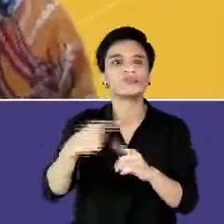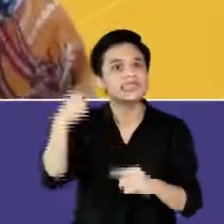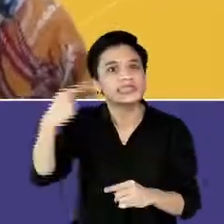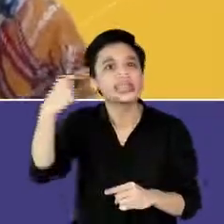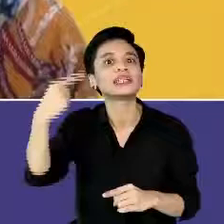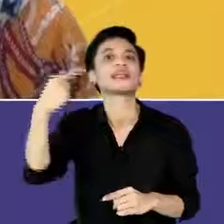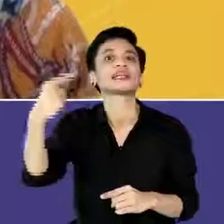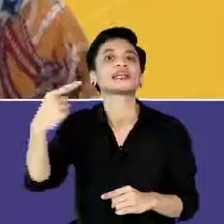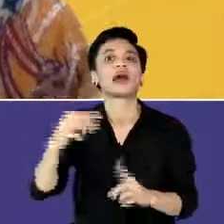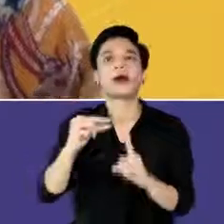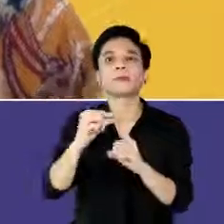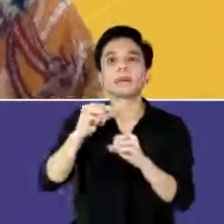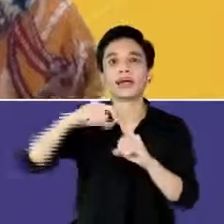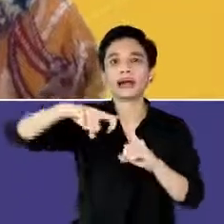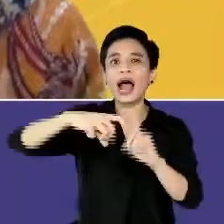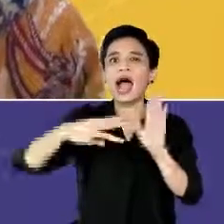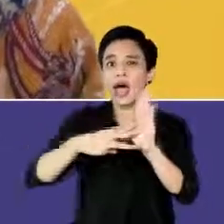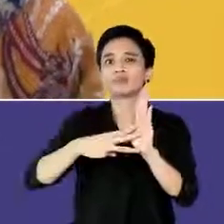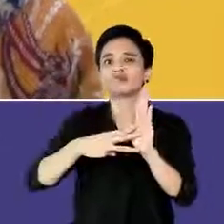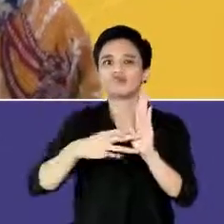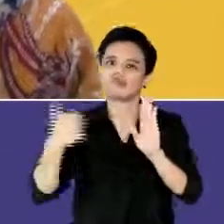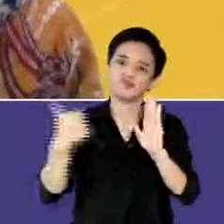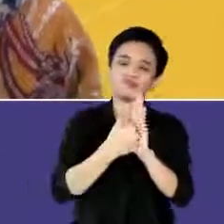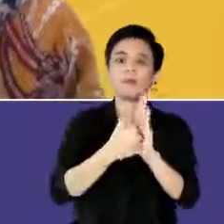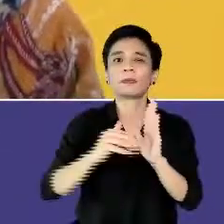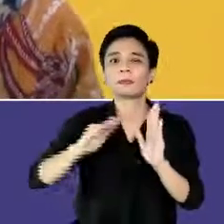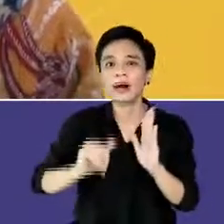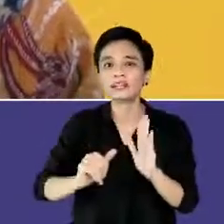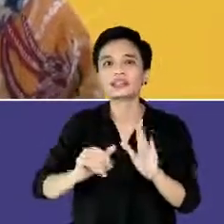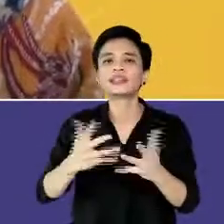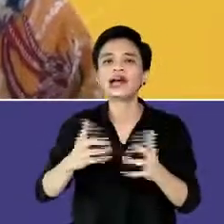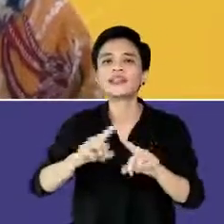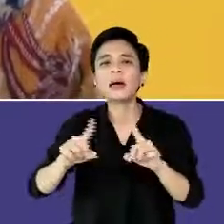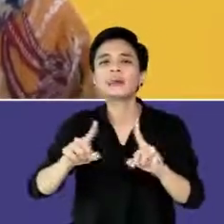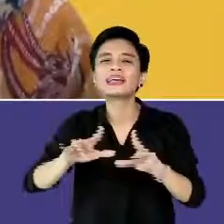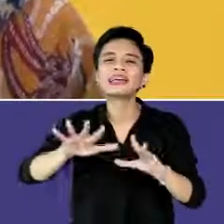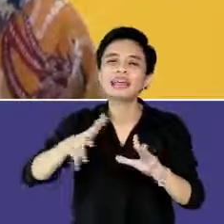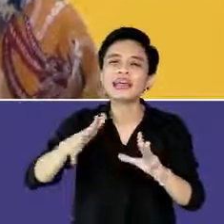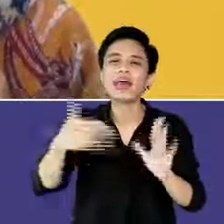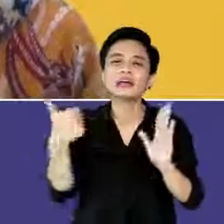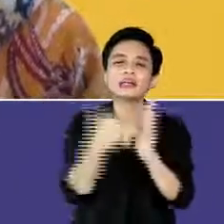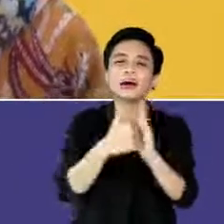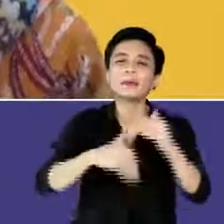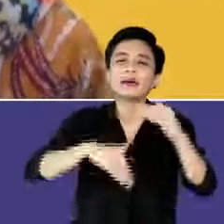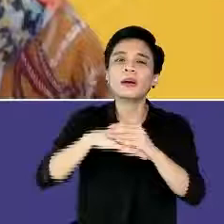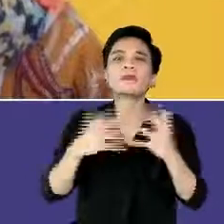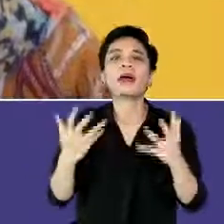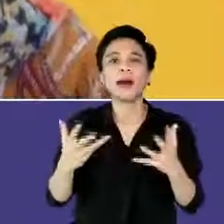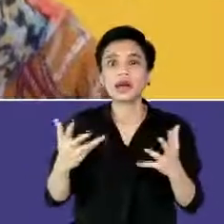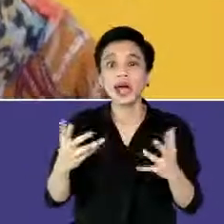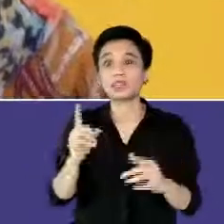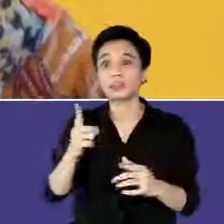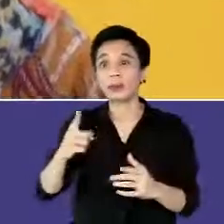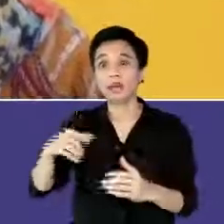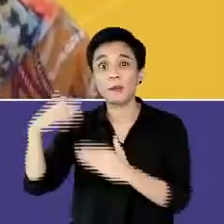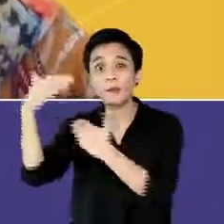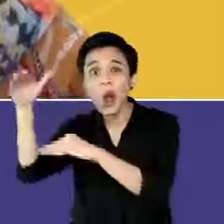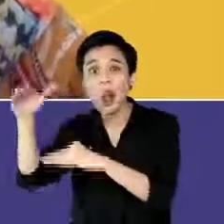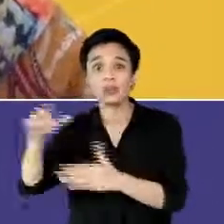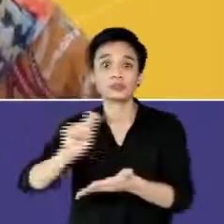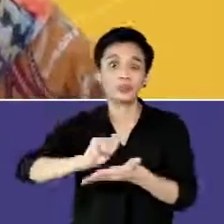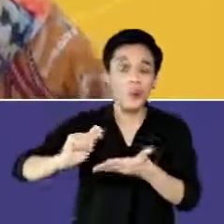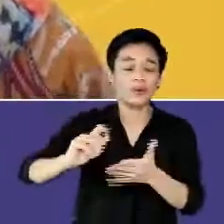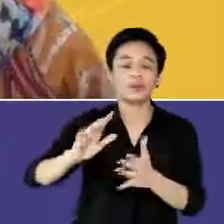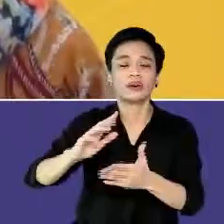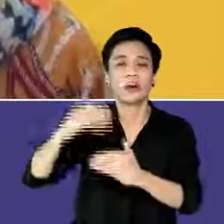ppkm masih berlanjut dengan aturan yang lebih ketat Bagaimana memastikan ini diterapkan dengan optimal baik di perkantoran tempat perbelanjaan mal mal dan juga tempat